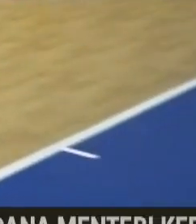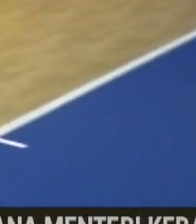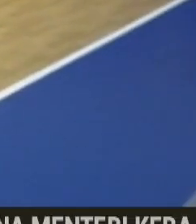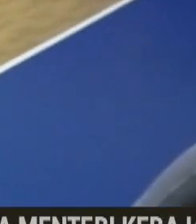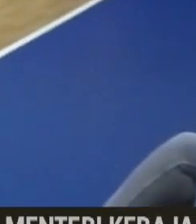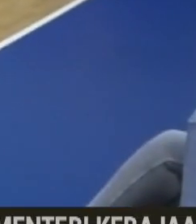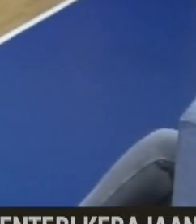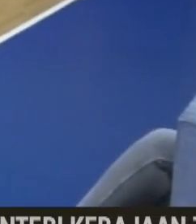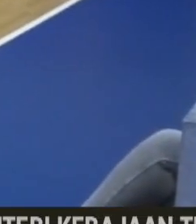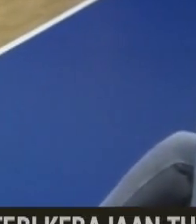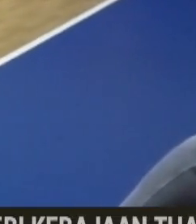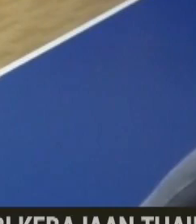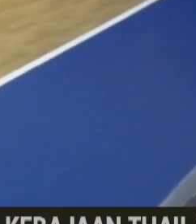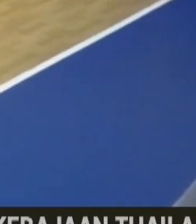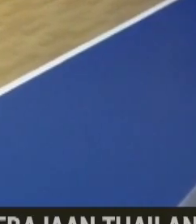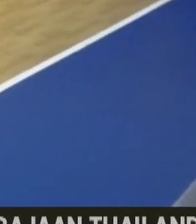62-50.